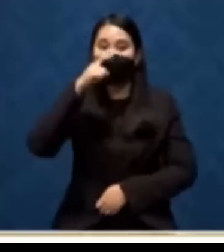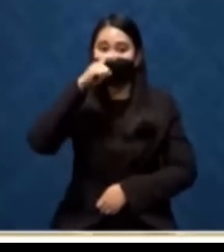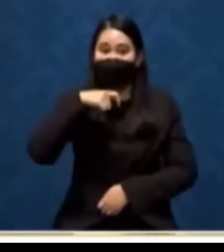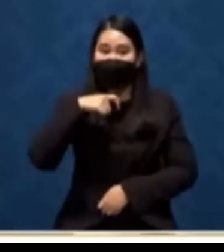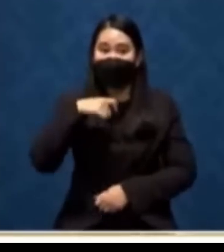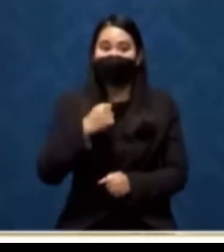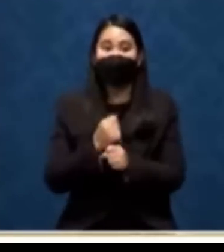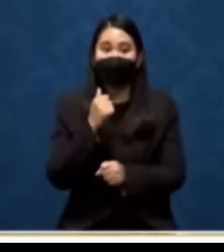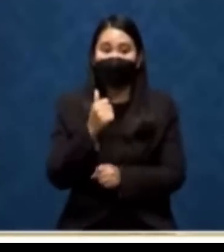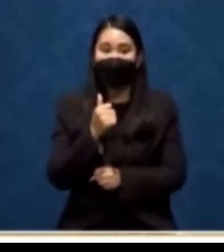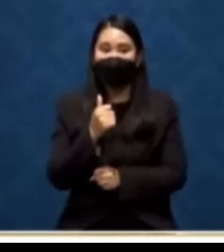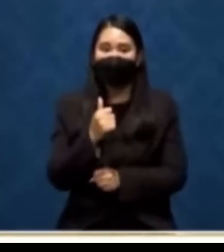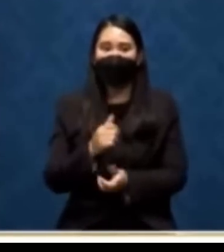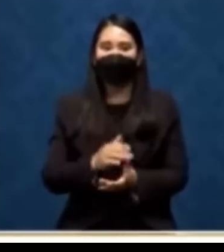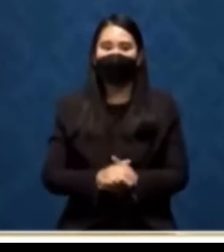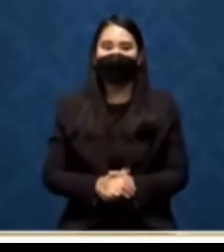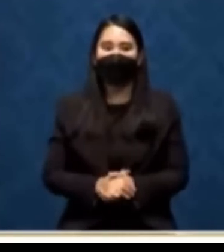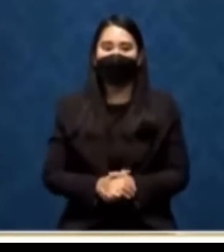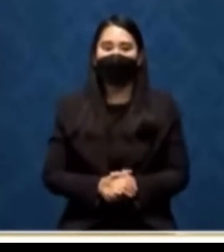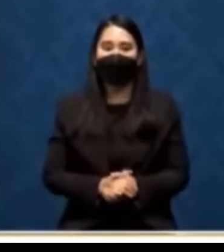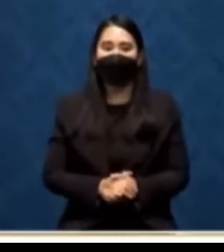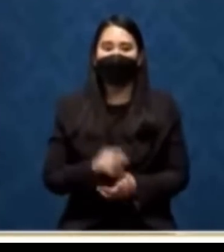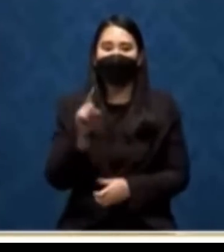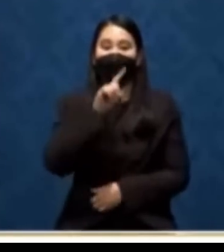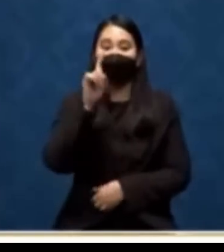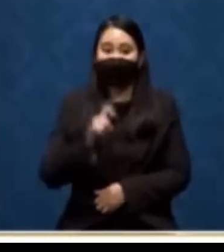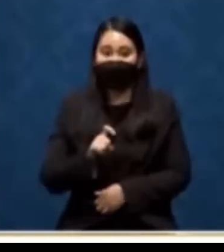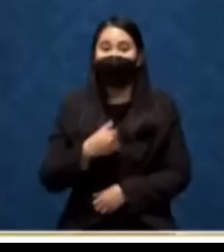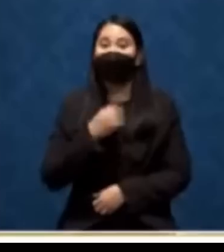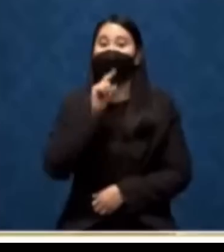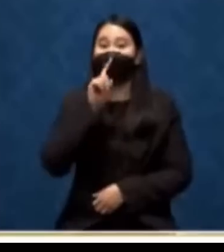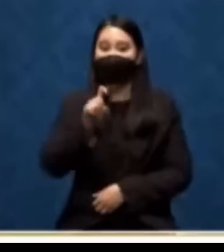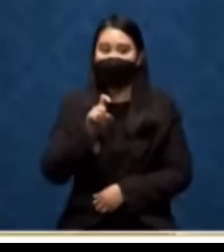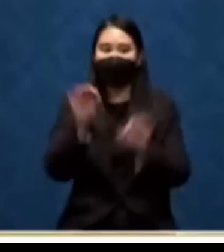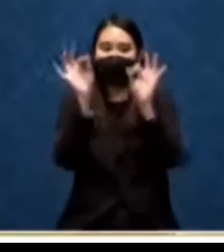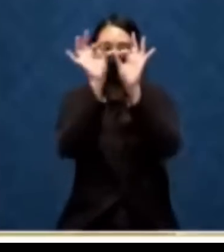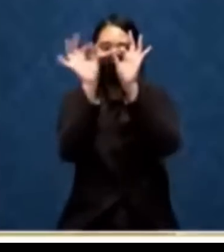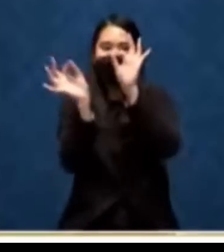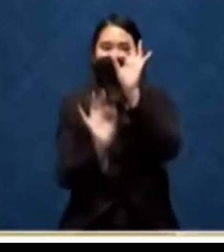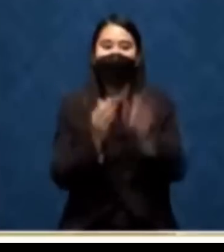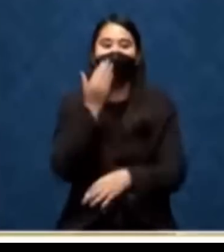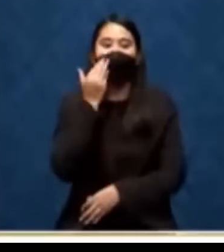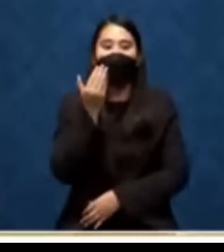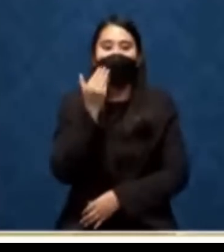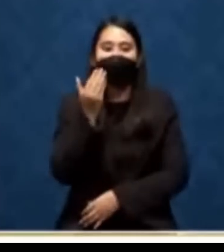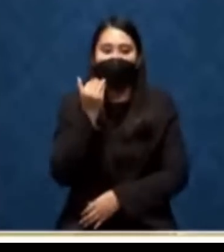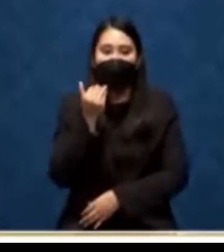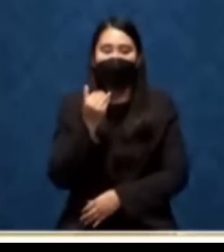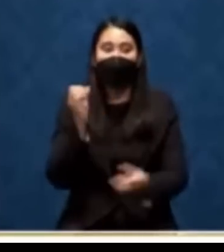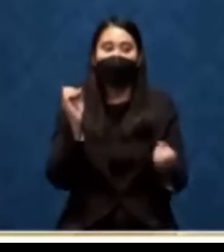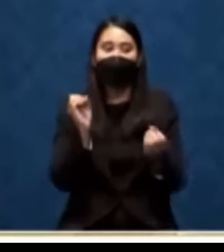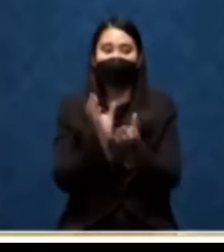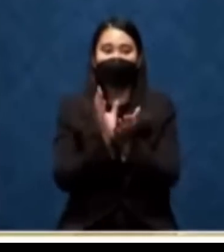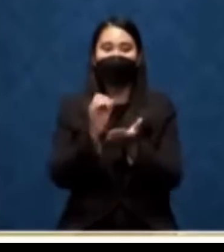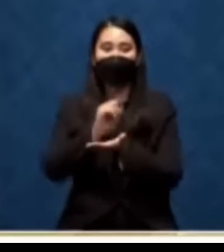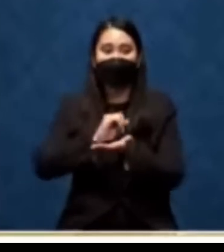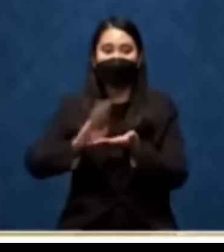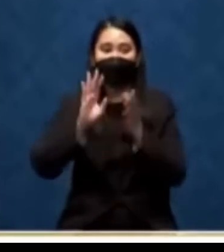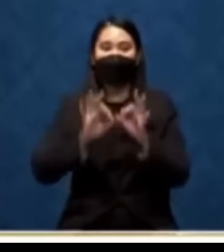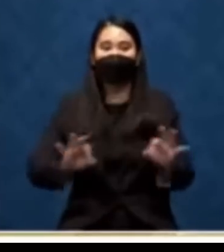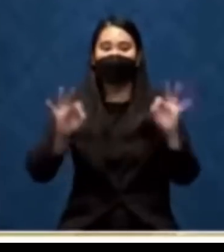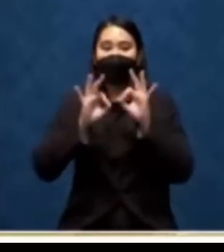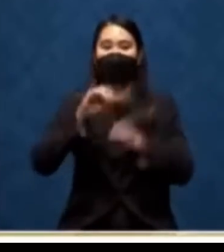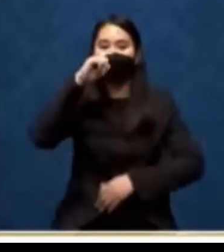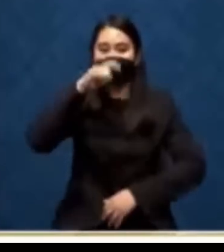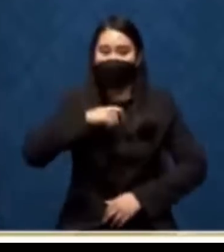ได้เหมือนไม่มีอะไรเกิดขึ้นแล้วถามว่าข้อความที่อวดอ้างกันแบบนี้กระทบไปถึงสถาบันที่สำคัญของประเทศ